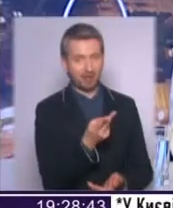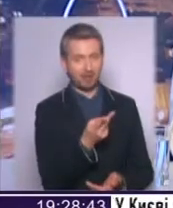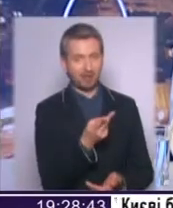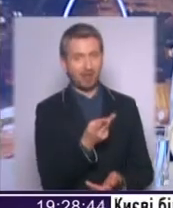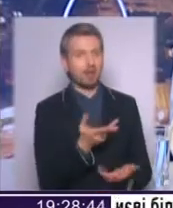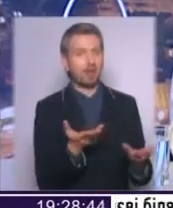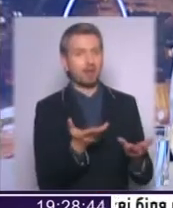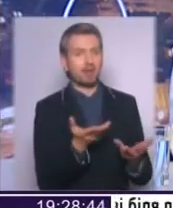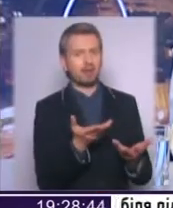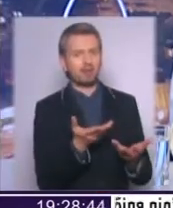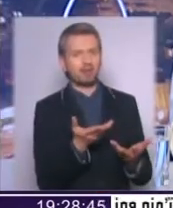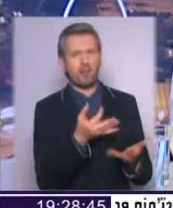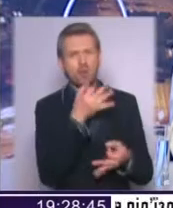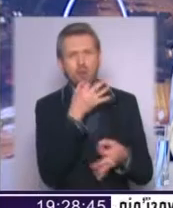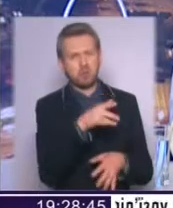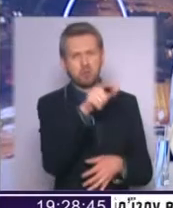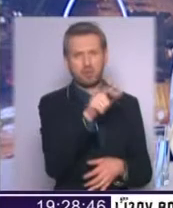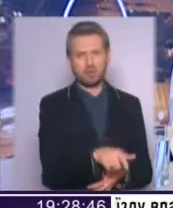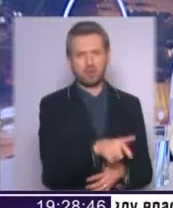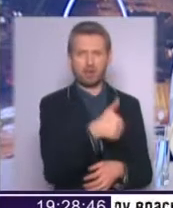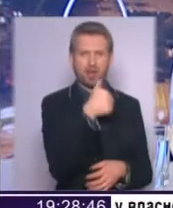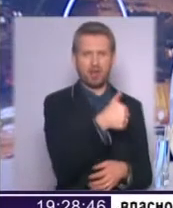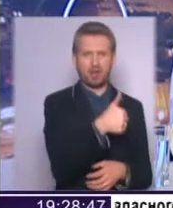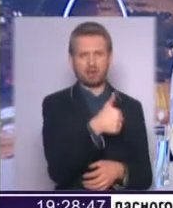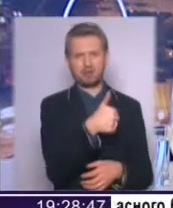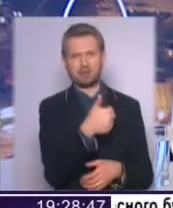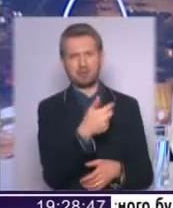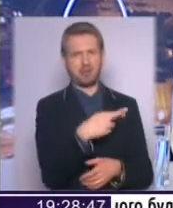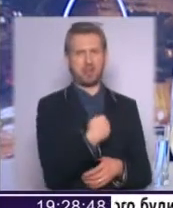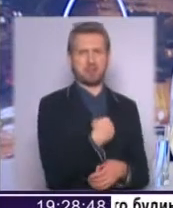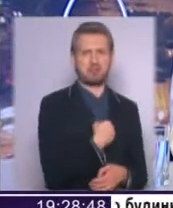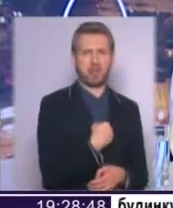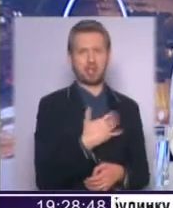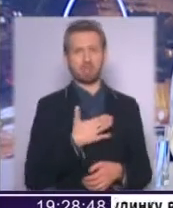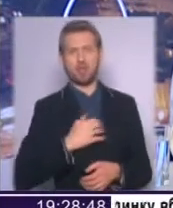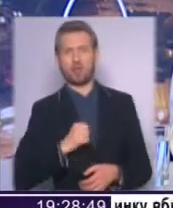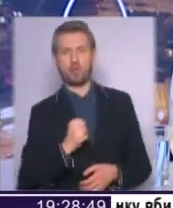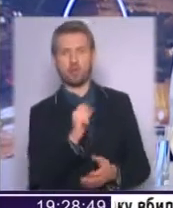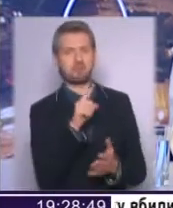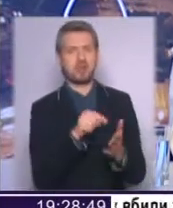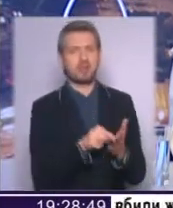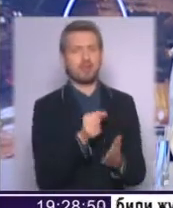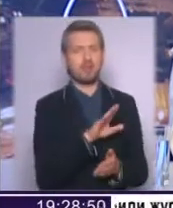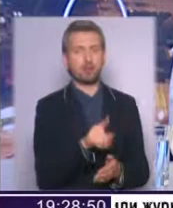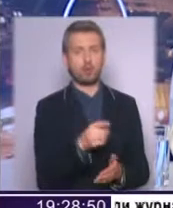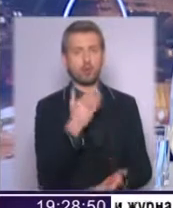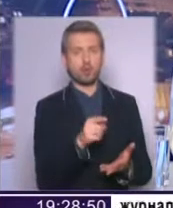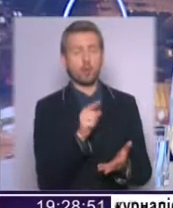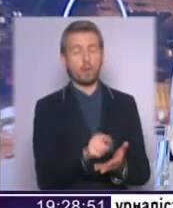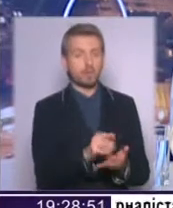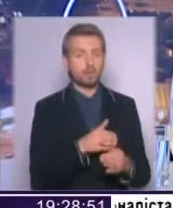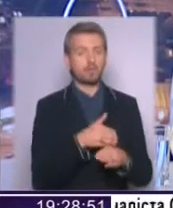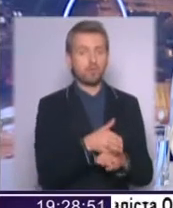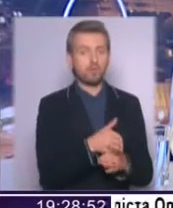яка б людина гарна не була, чи для мене, чи для іншої, чи мій колега, питання стоїть в тому, якщо він знайде посаду, він повинен